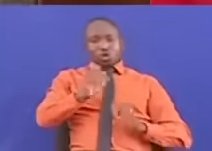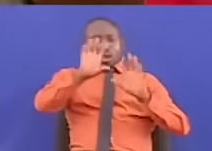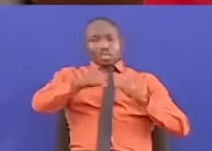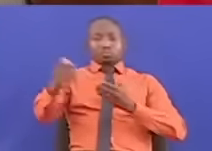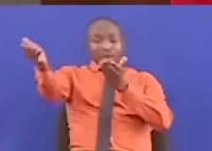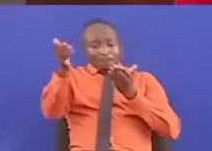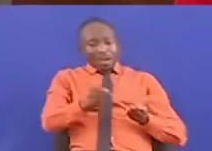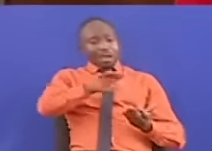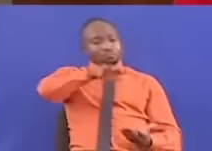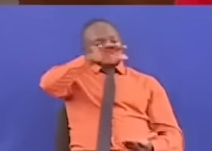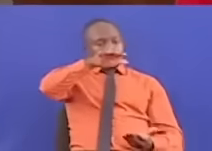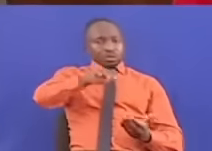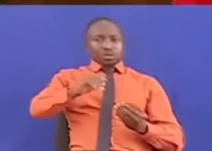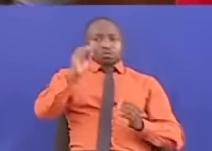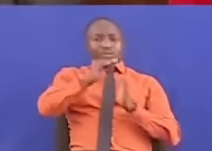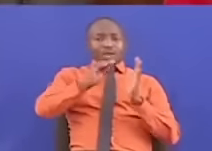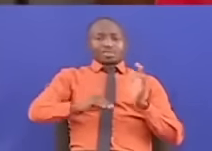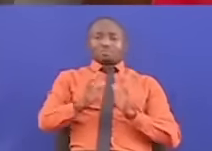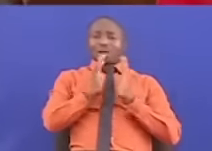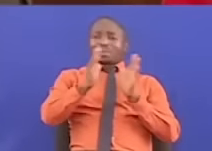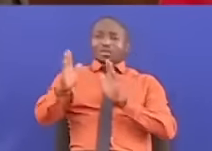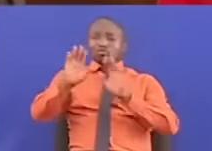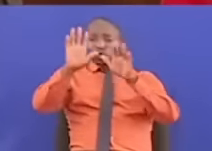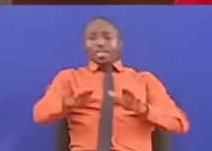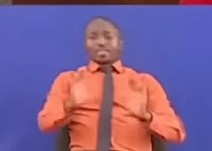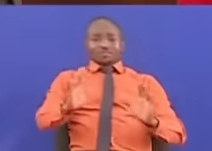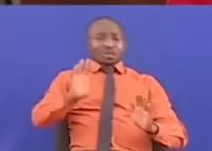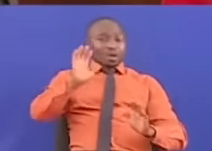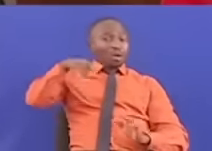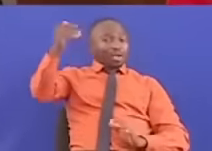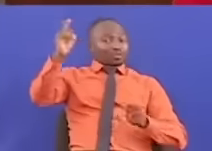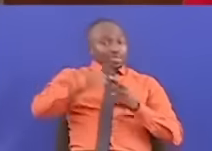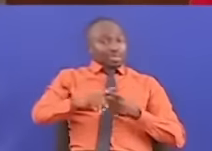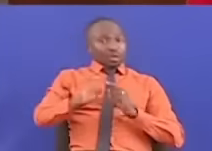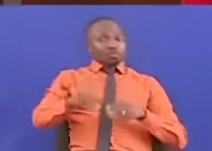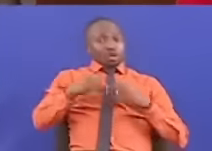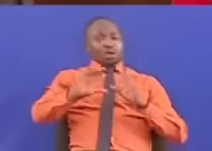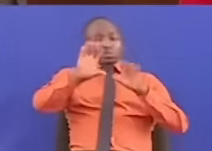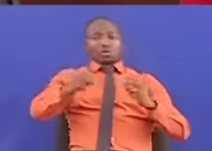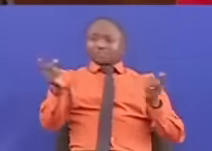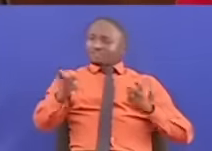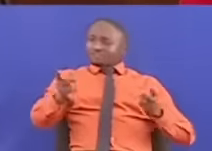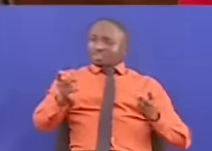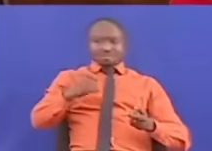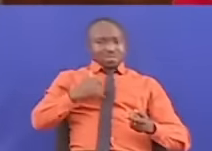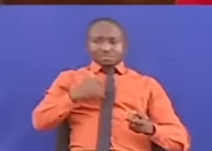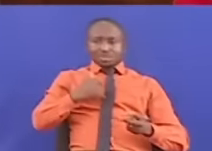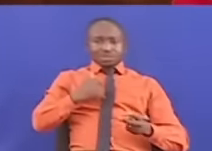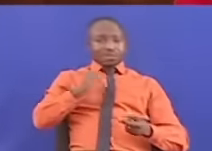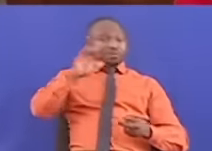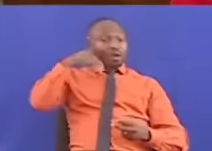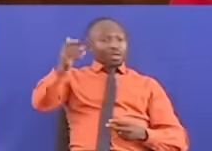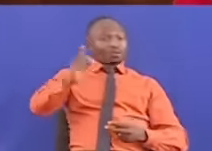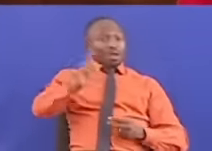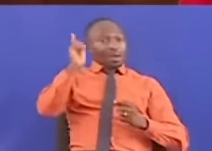inu makha ya kuj makaba tuna eti mwani tena tuna ripo kama hii mimi hio ika mwani kama